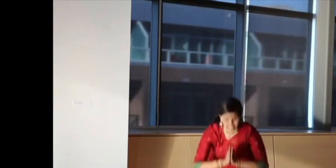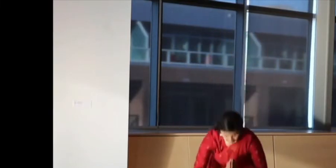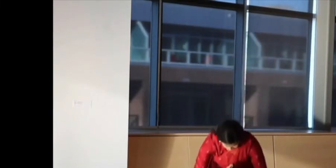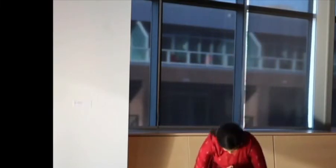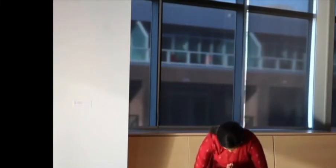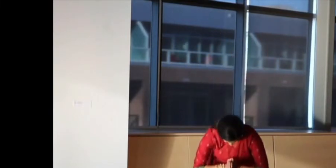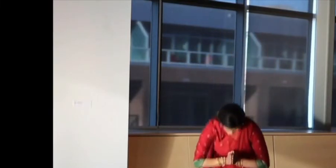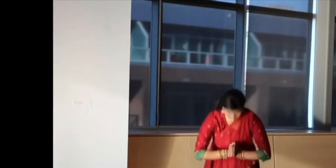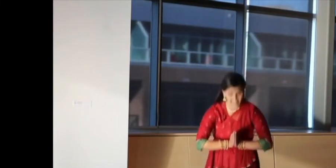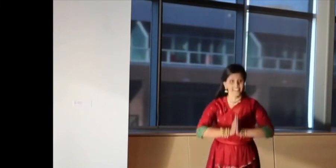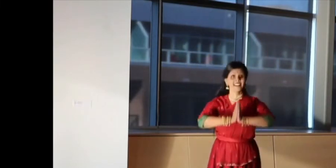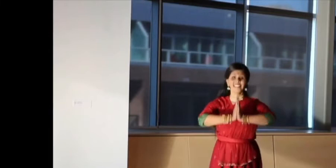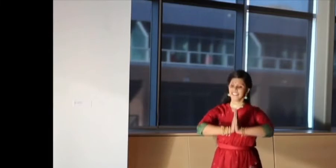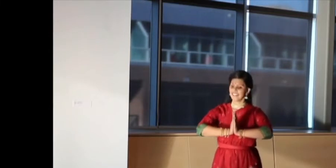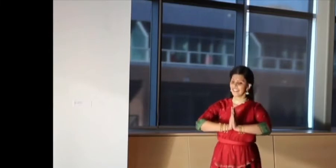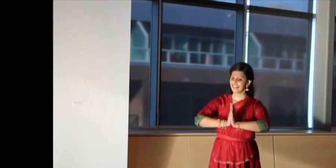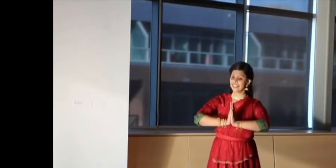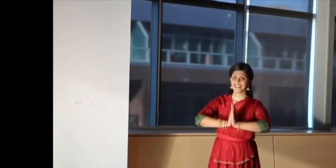गुरुपाखण्डखण्डकाय